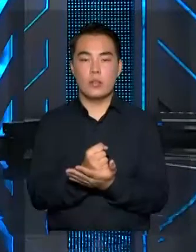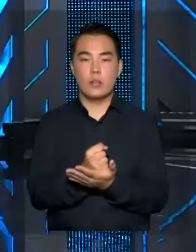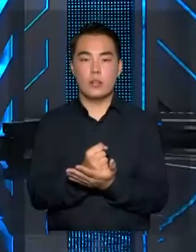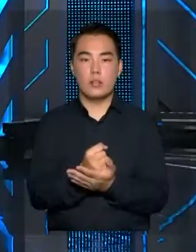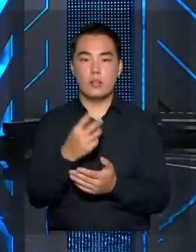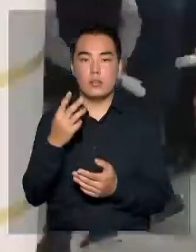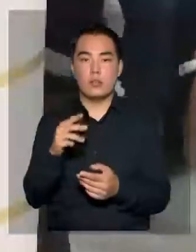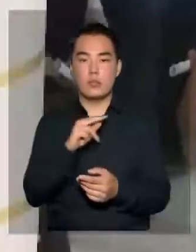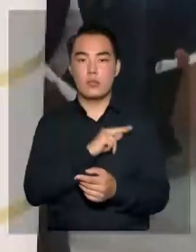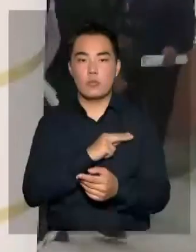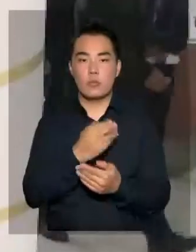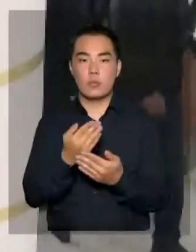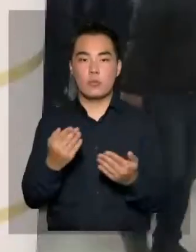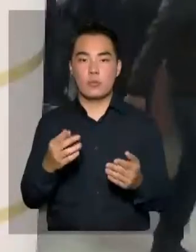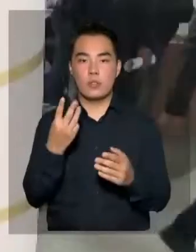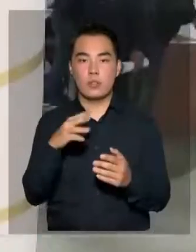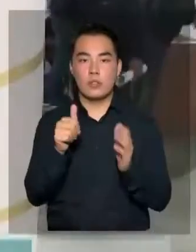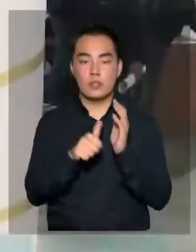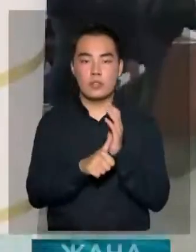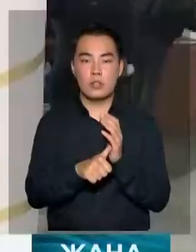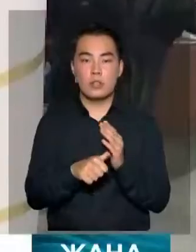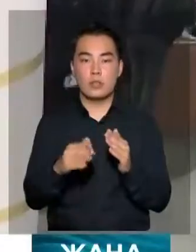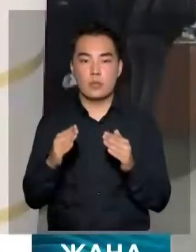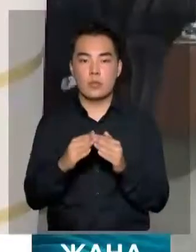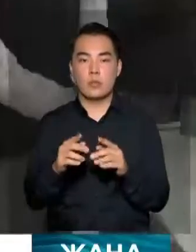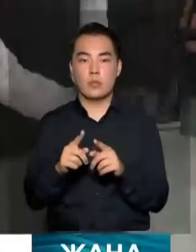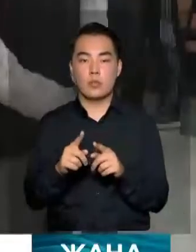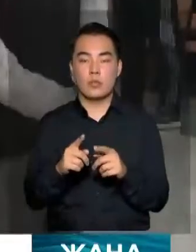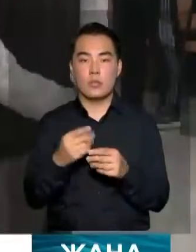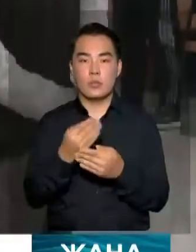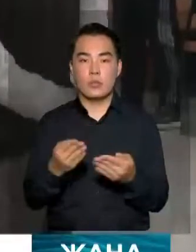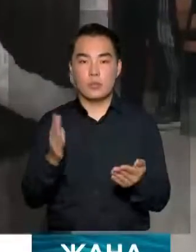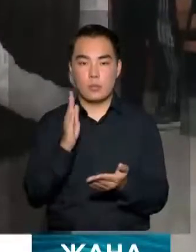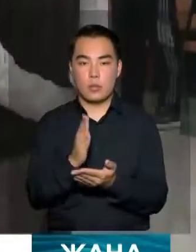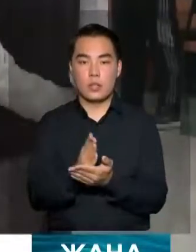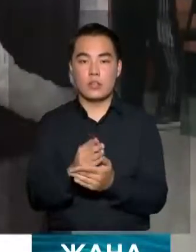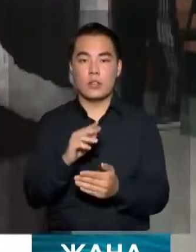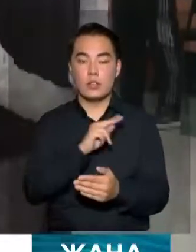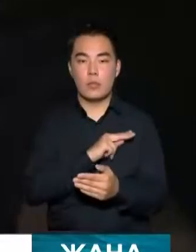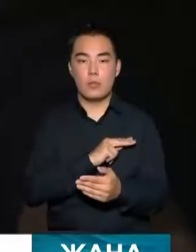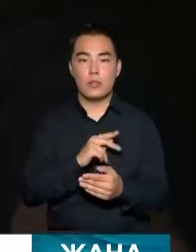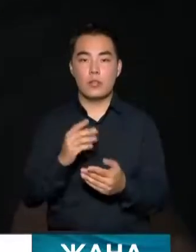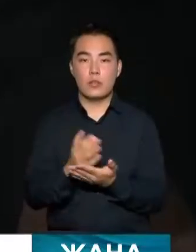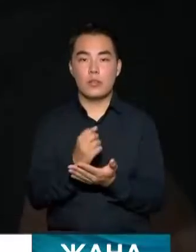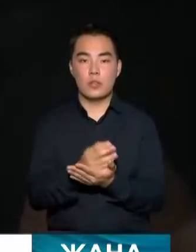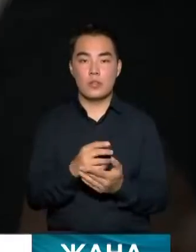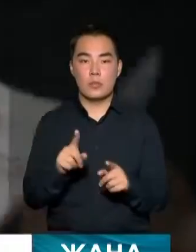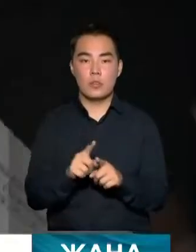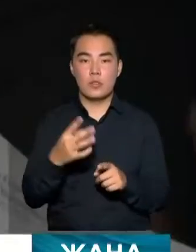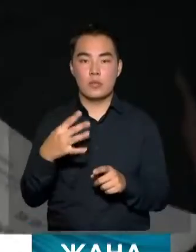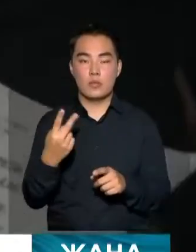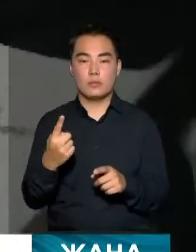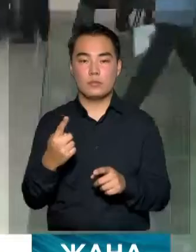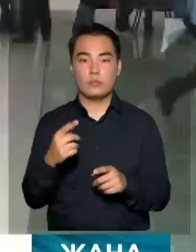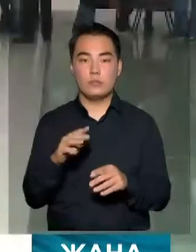жұмыс берушілердің 36 жәрмеңкесі ұйымдастырылып, оған аймақтағы 41 ірі мекеме қатысқан. Шарада 1000-нан аса бос